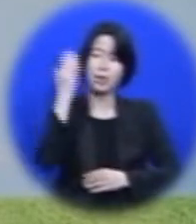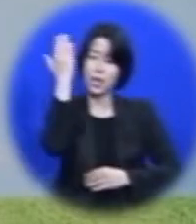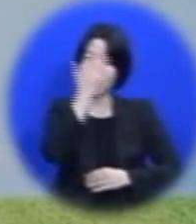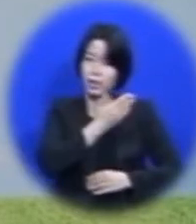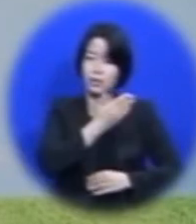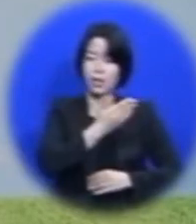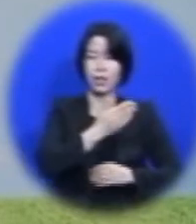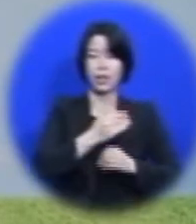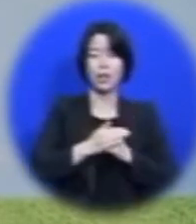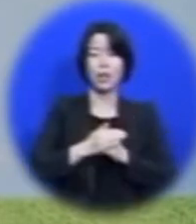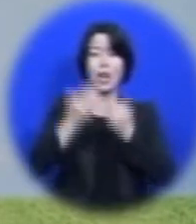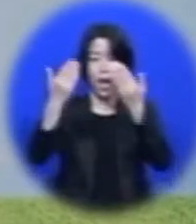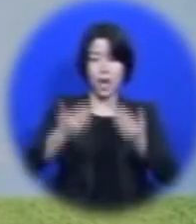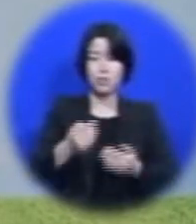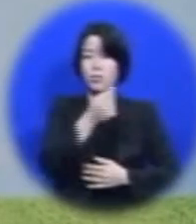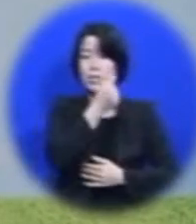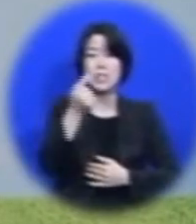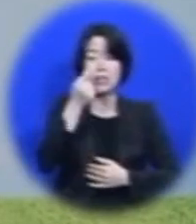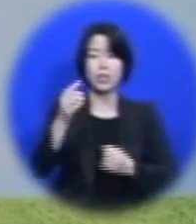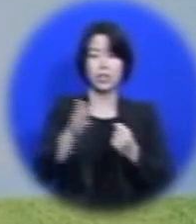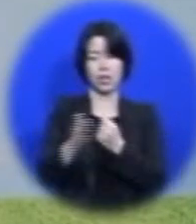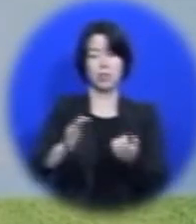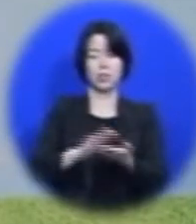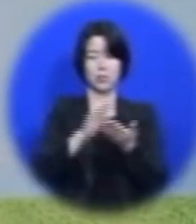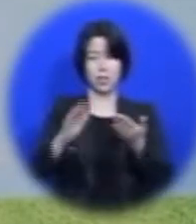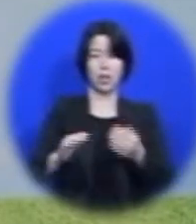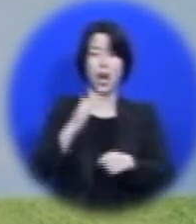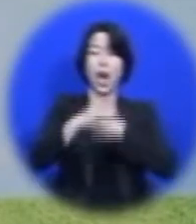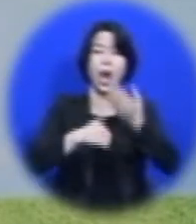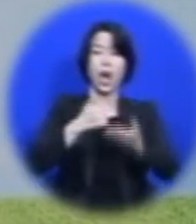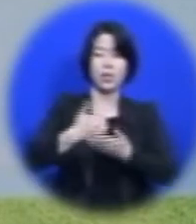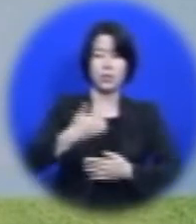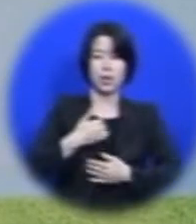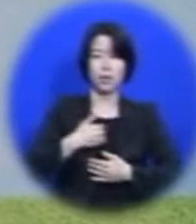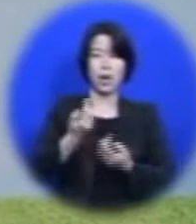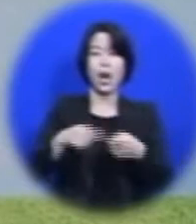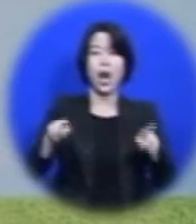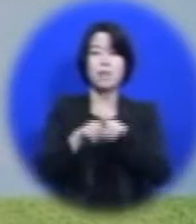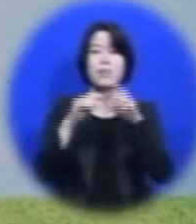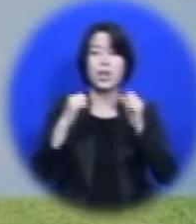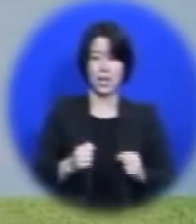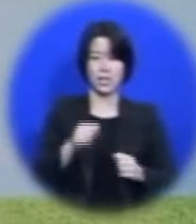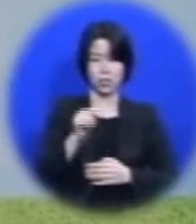깨끗하게 해주신 증거이기 때문입니다. 하나님이 나와 같이 계시는 것,